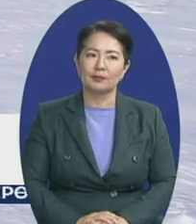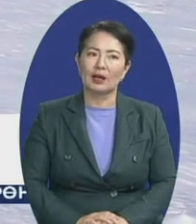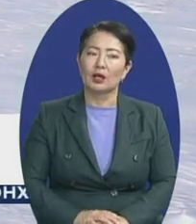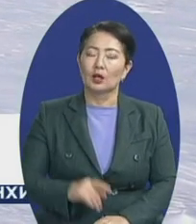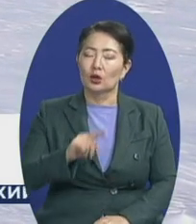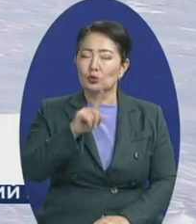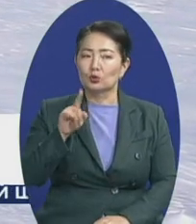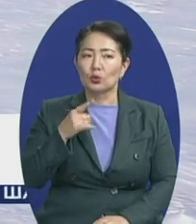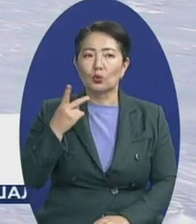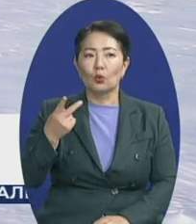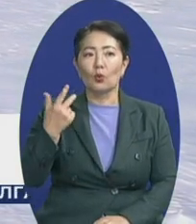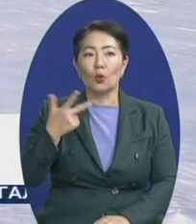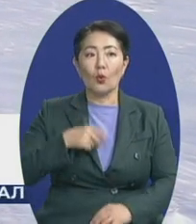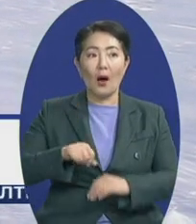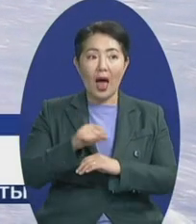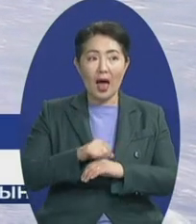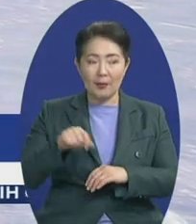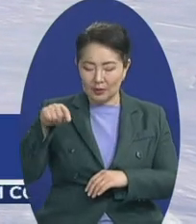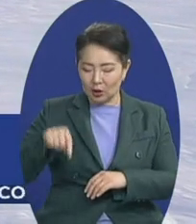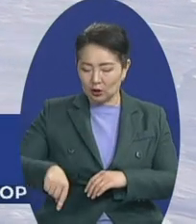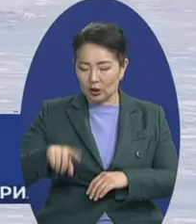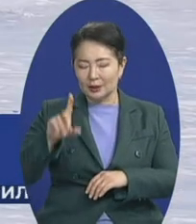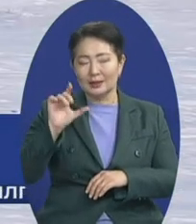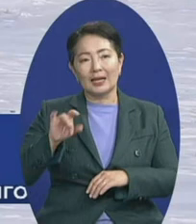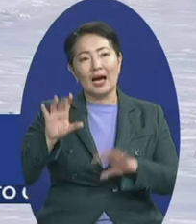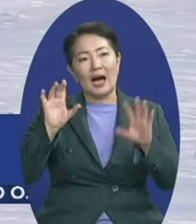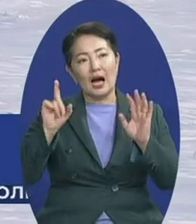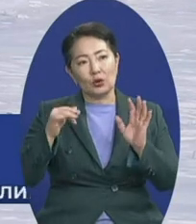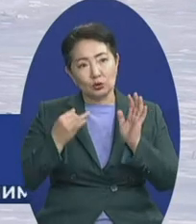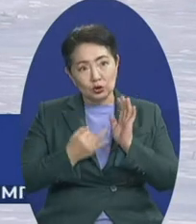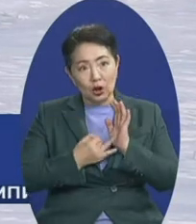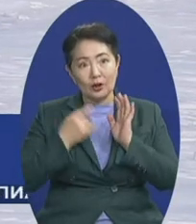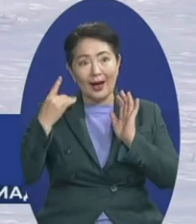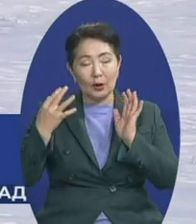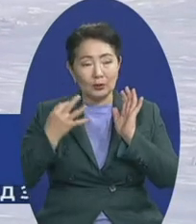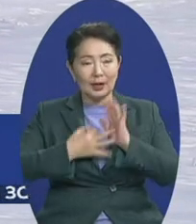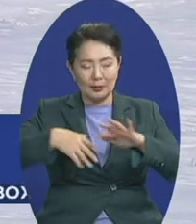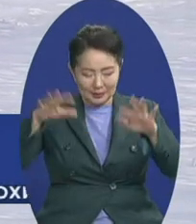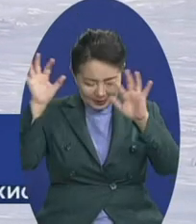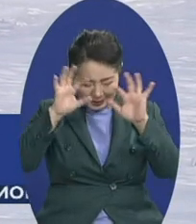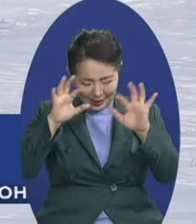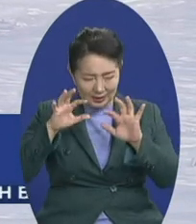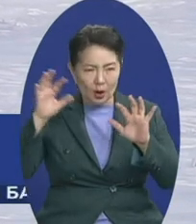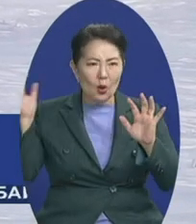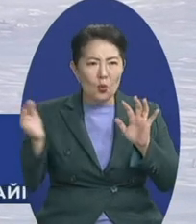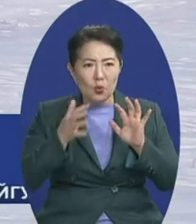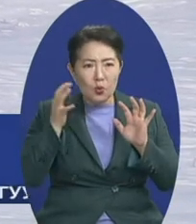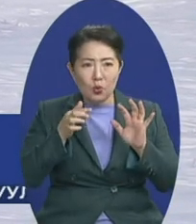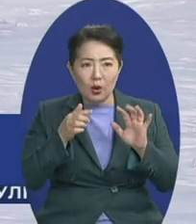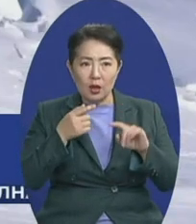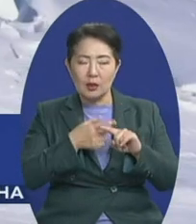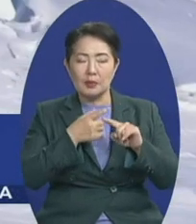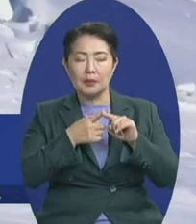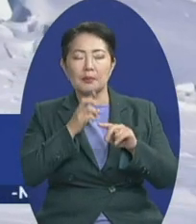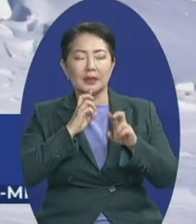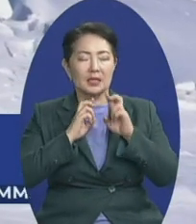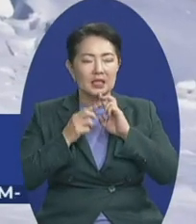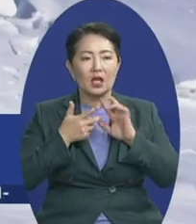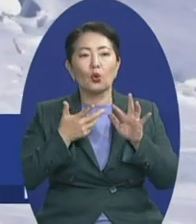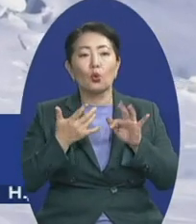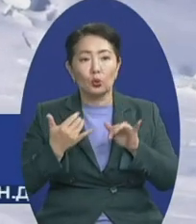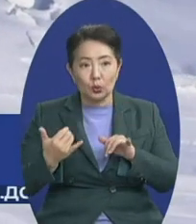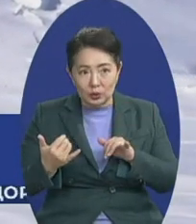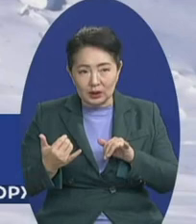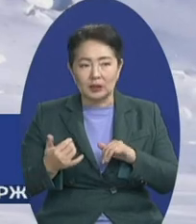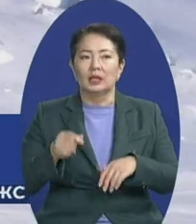Зүүн 3 аймагт сүүлд энэ сарын 17-18-нд орсон цас болон цасан шуурганы улмаас нөхцөл байдлыг олон хүндрүүлжээ. За намар